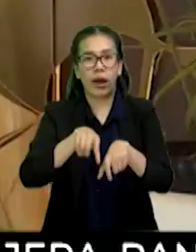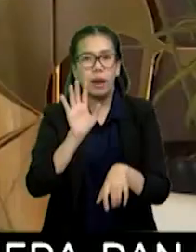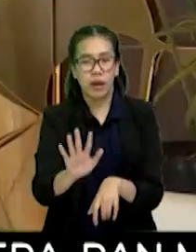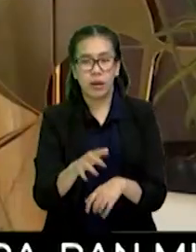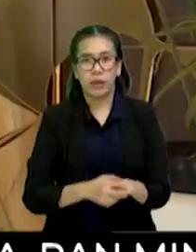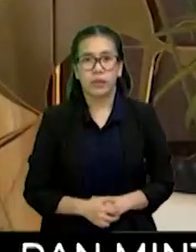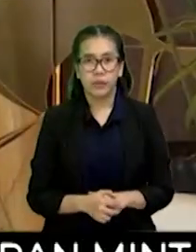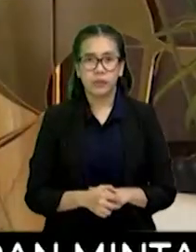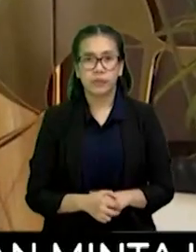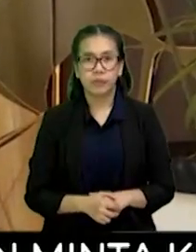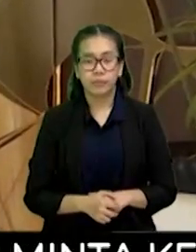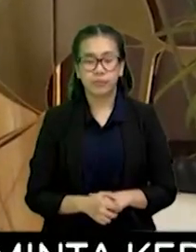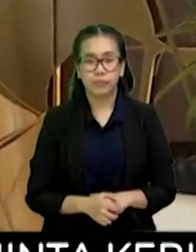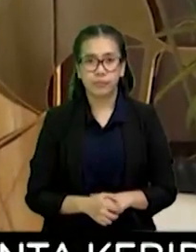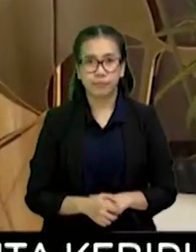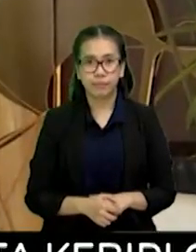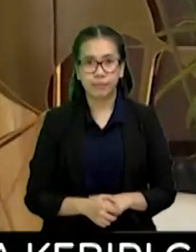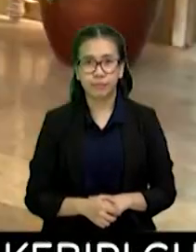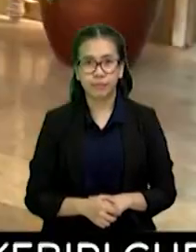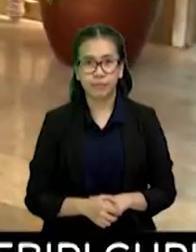Muharram Damas Bunda merusak sonoan news melaporkan